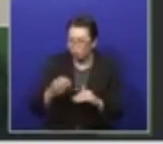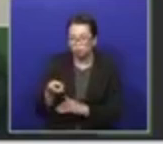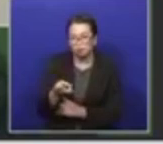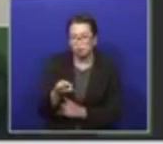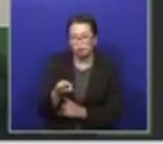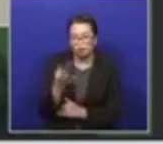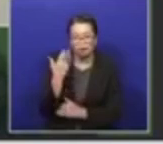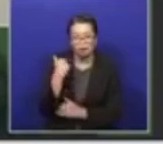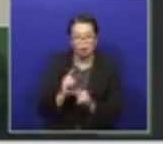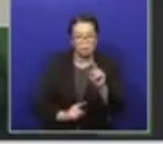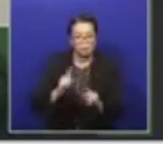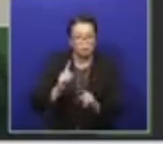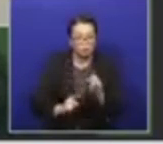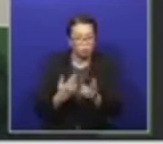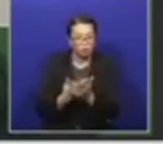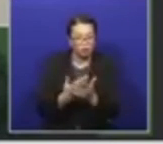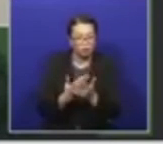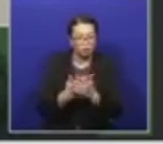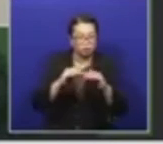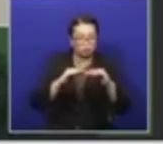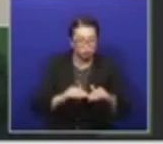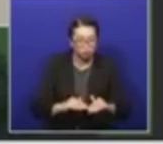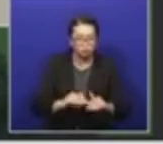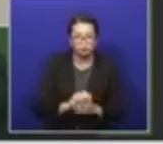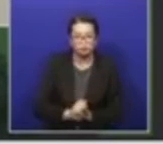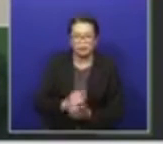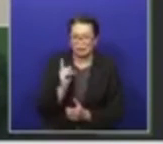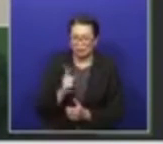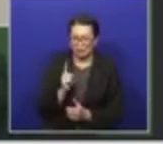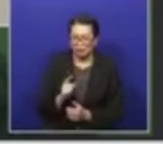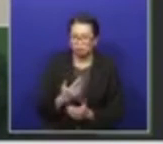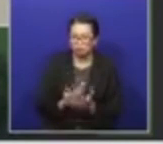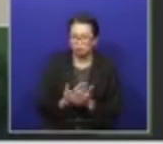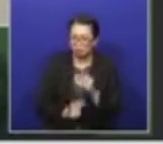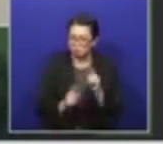ลดลงจากการประมูลทะเบียนเลขสวยทั้งที่ความจริงนะครับ